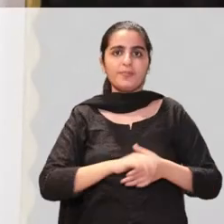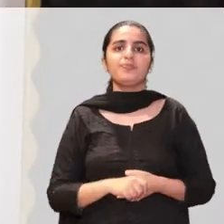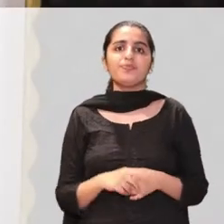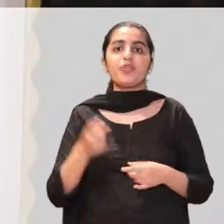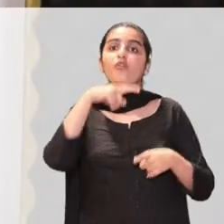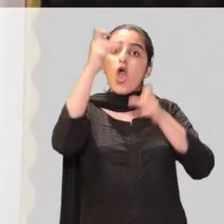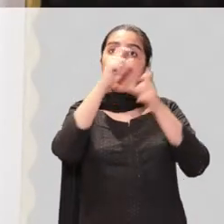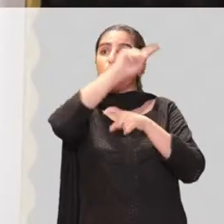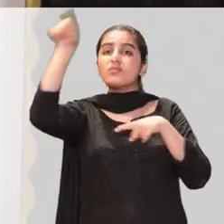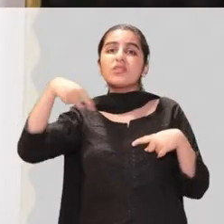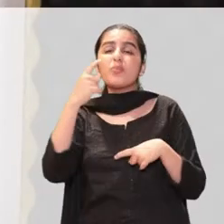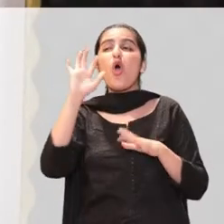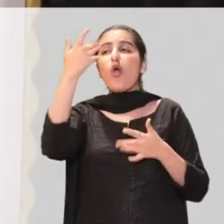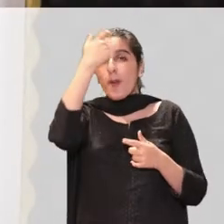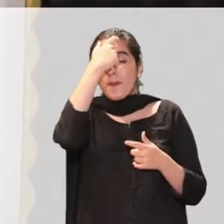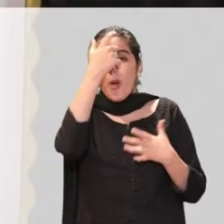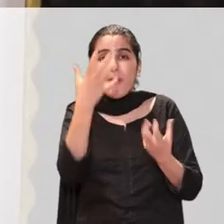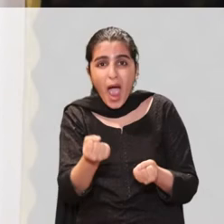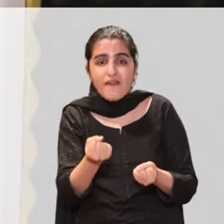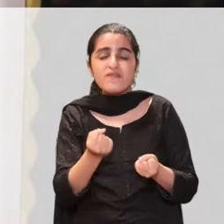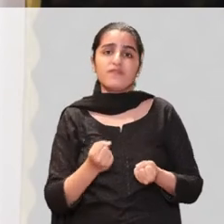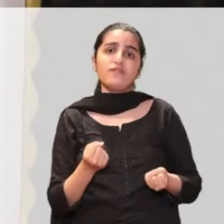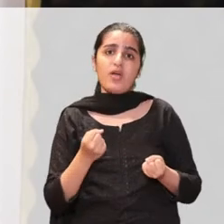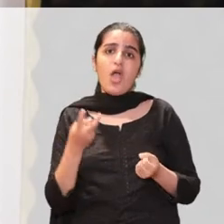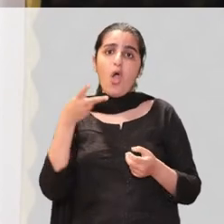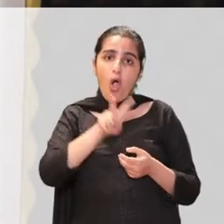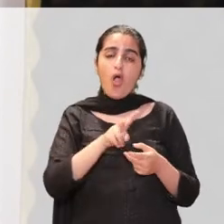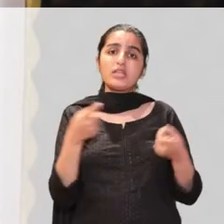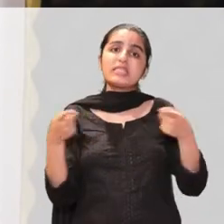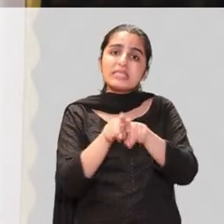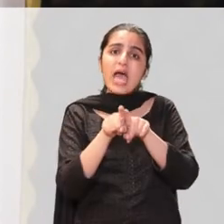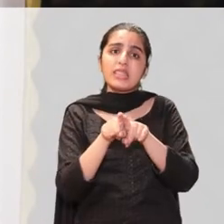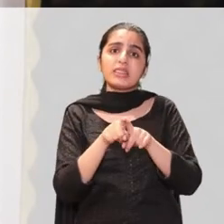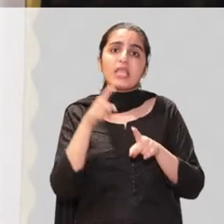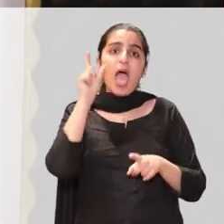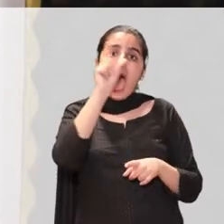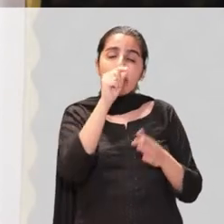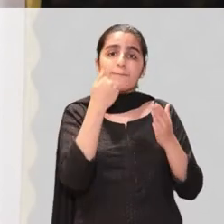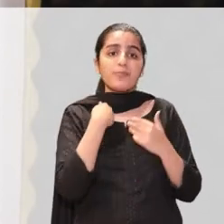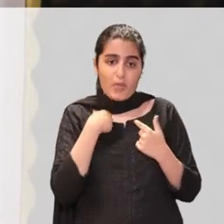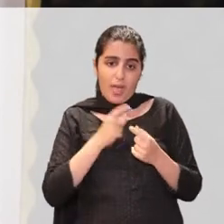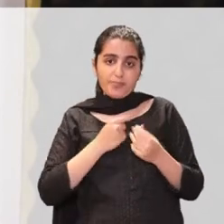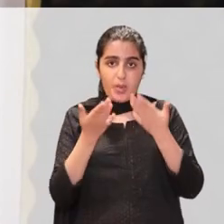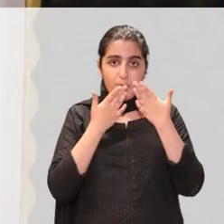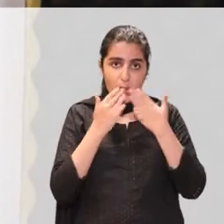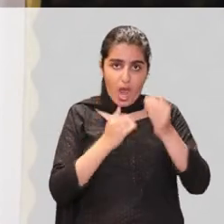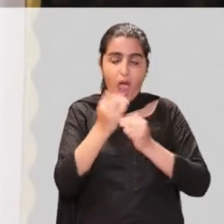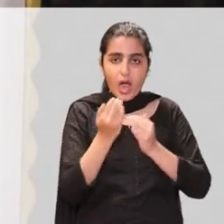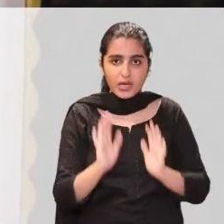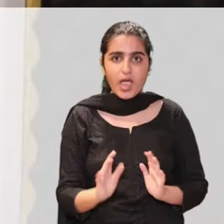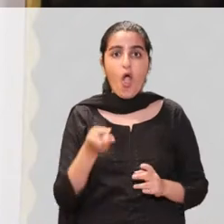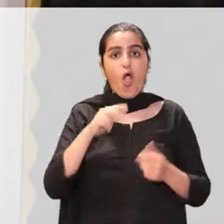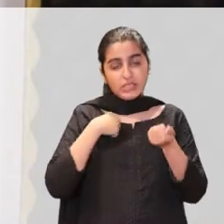एजुकेशन की तरह जाऊंगी और इससे रिलेटिड में सर्टिफिकेशन लूंगी अनुशंसा भी सर्टिफाइड फल भी ट्रेनिंग सालों बीत एंड